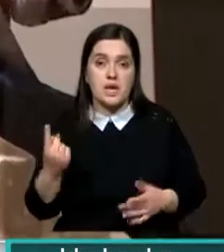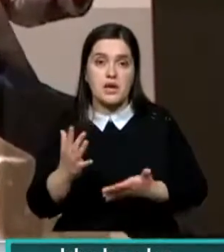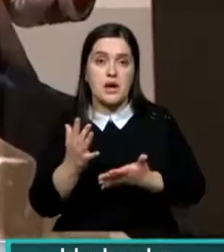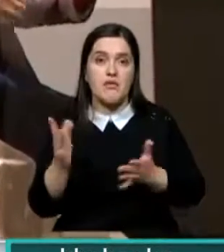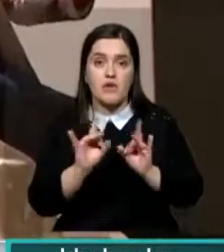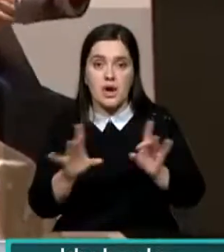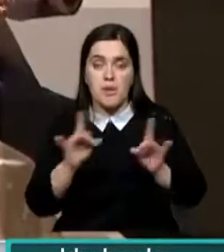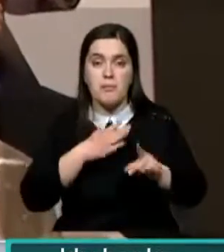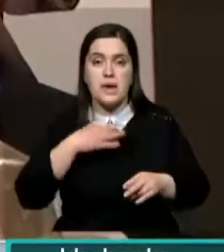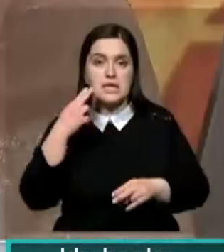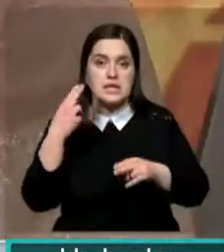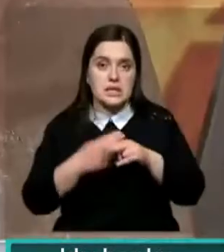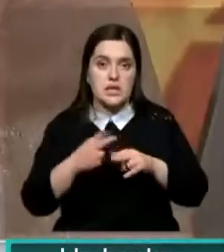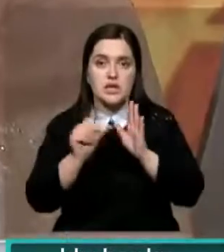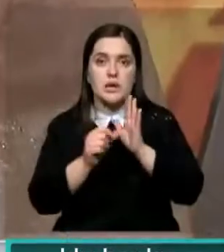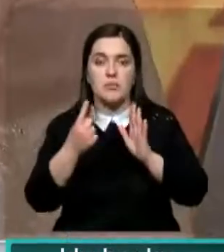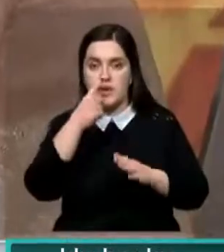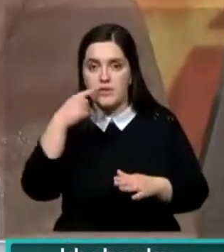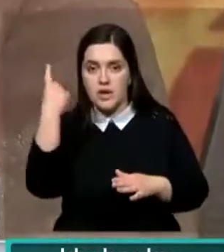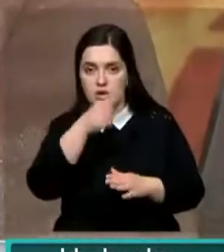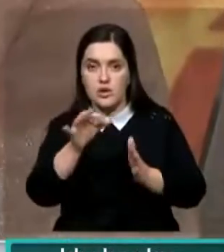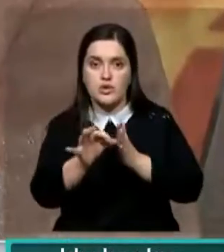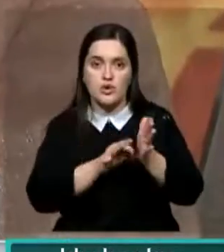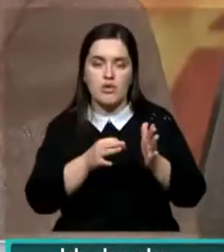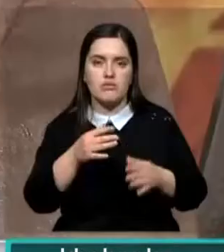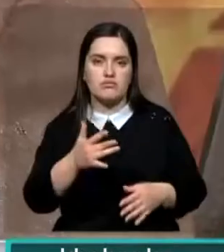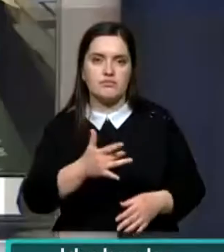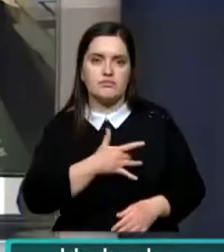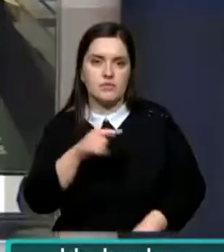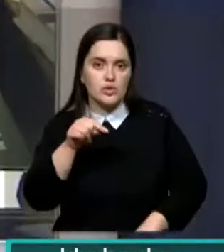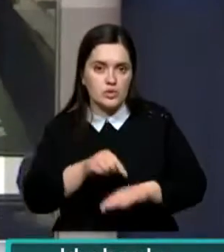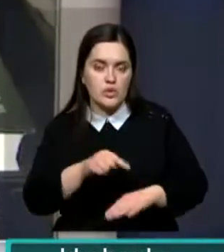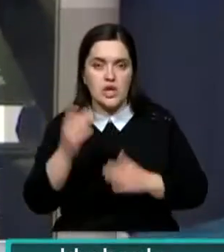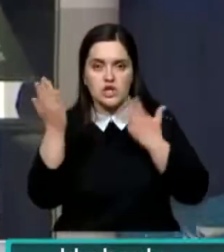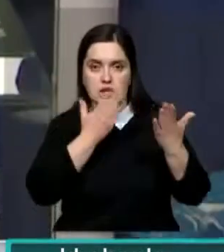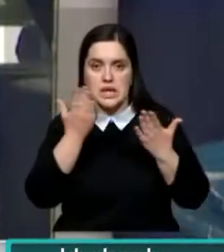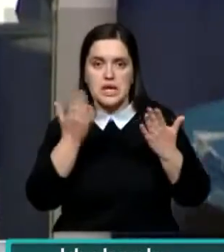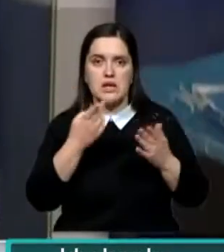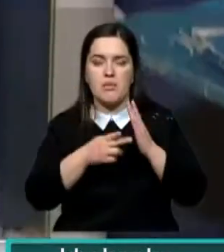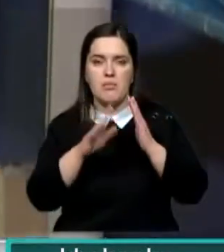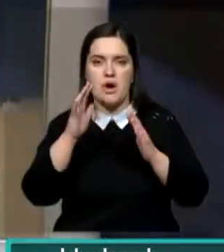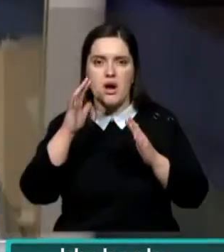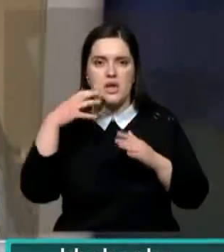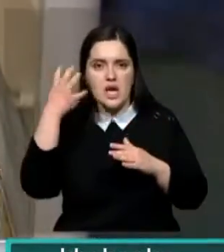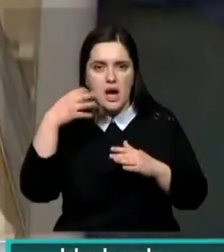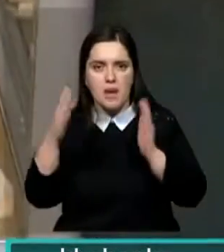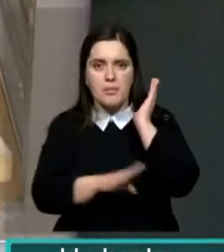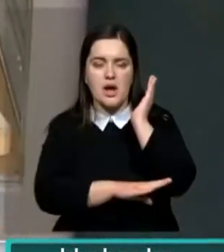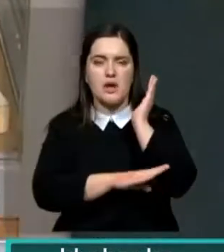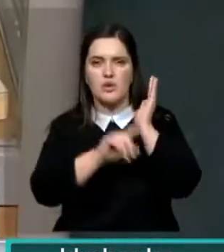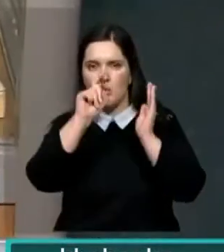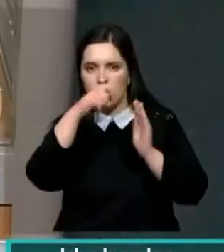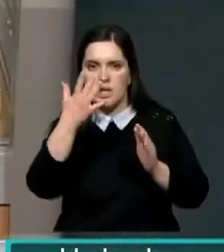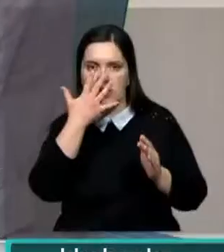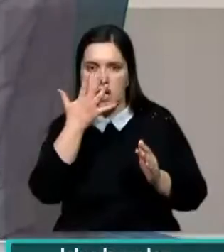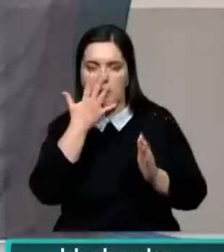сборник его рассказов «Моя сестренка» вышел в 61-м и сразу нашел отклики в сердцах читателей. «Дикая яблоня», «Горький запах полыни» –